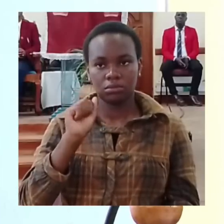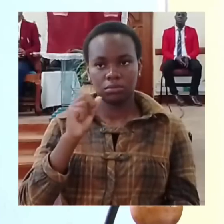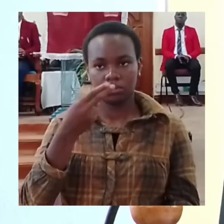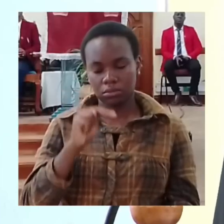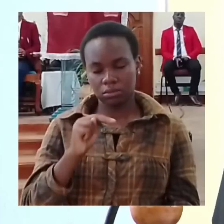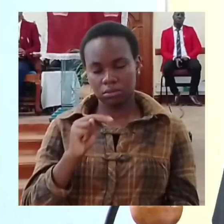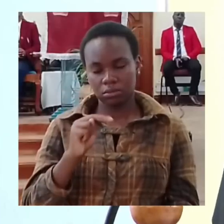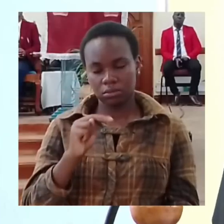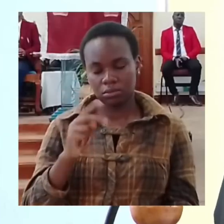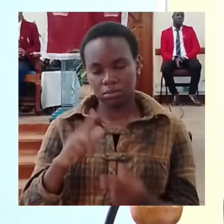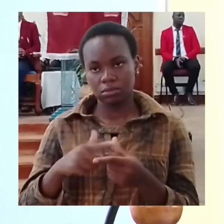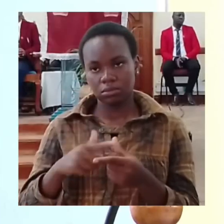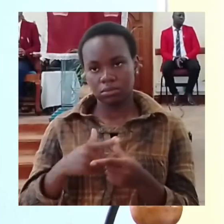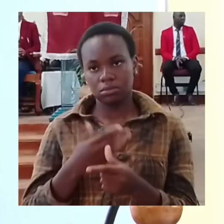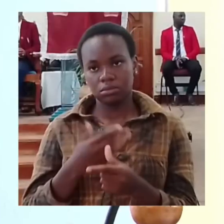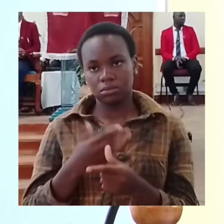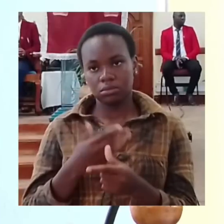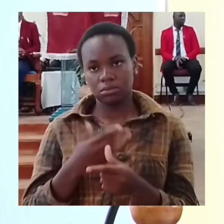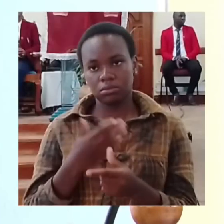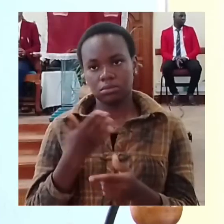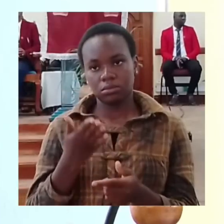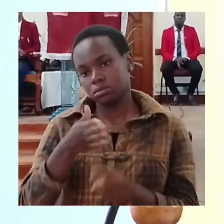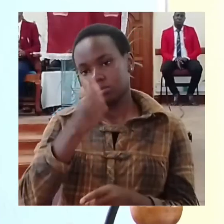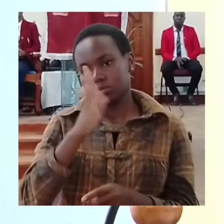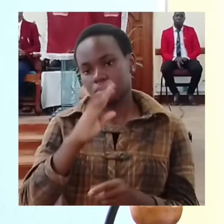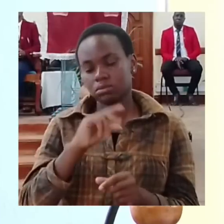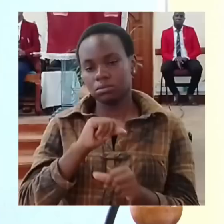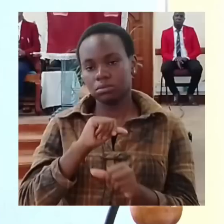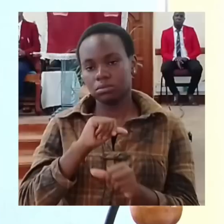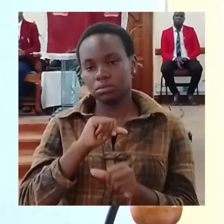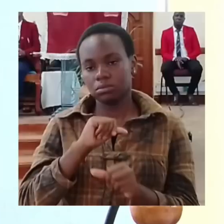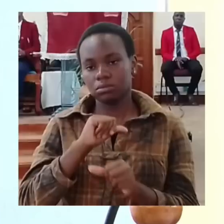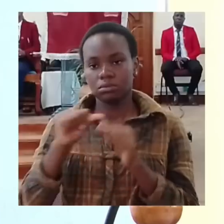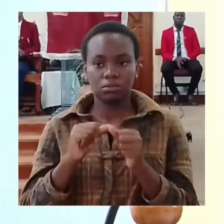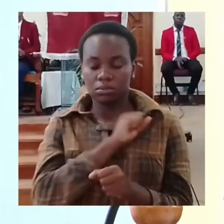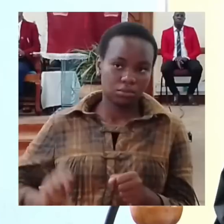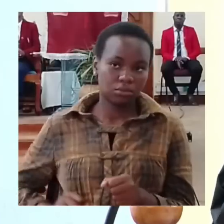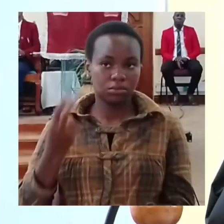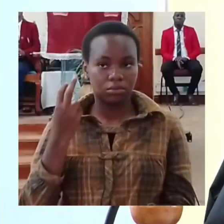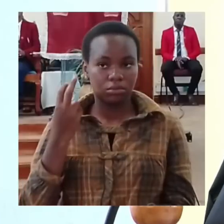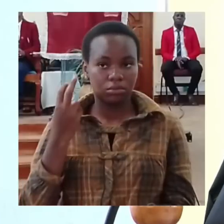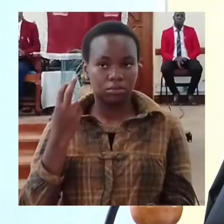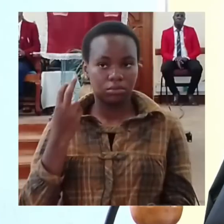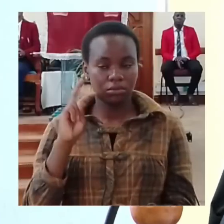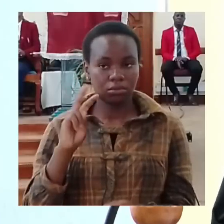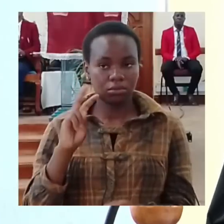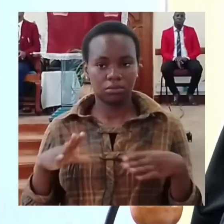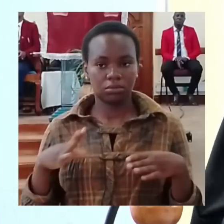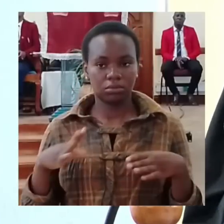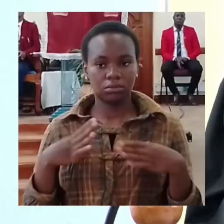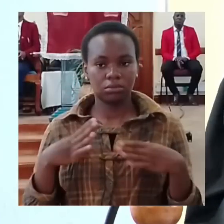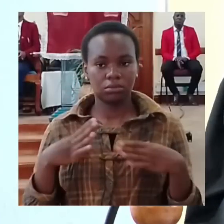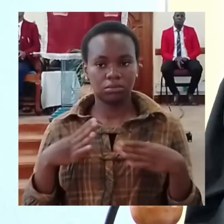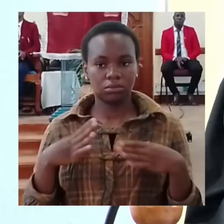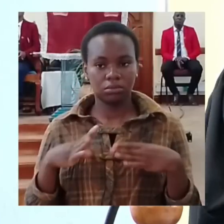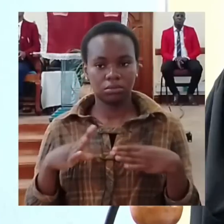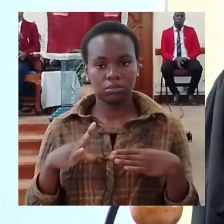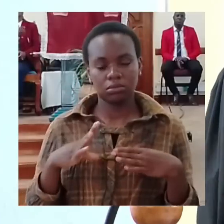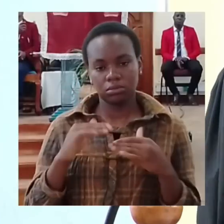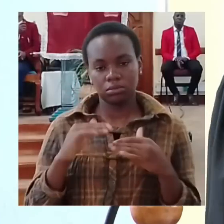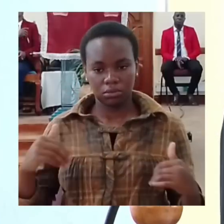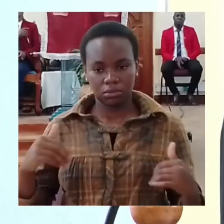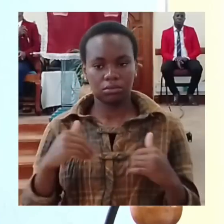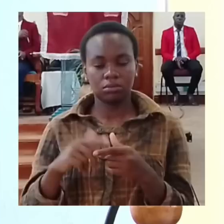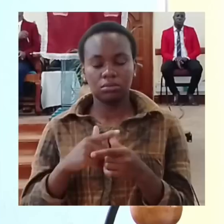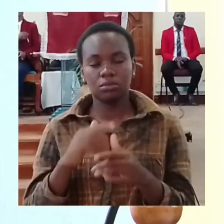aria mamutigire tondu kiugo kia Ngai kiratwira ati nake Saulu akiona andu ni maramutiga muno, akiona thigari iria ari